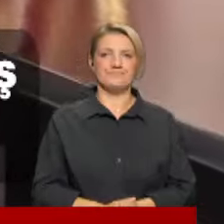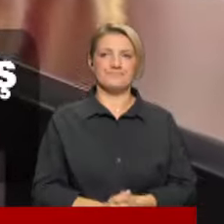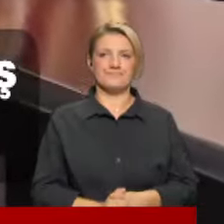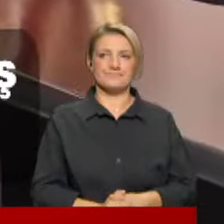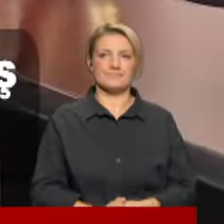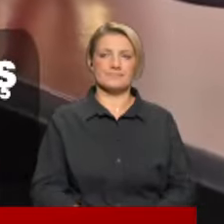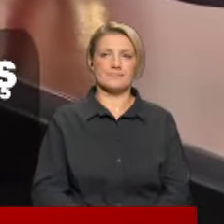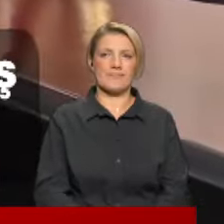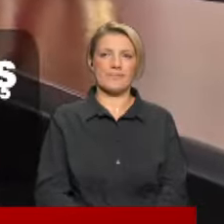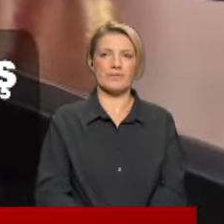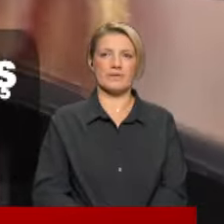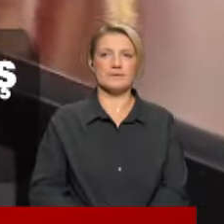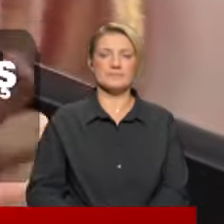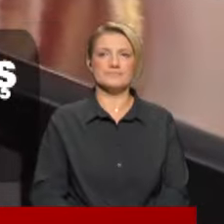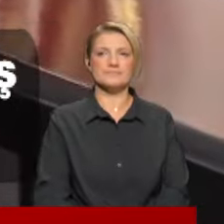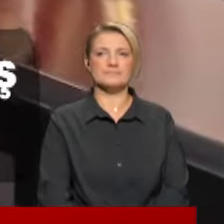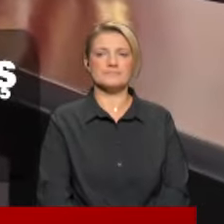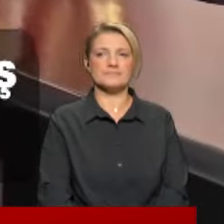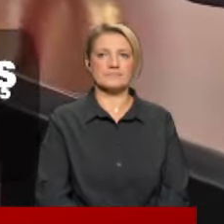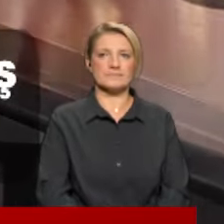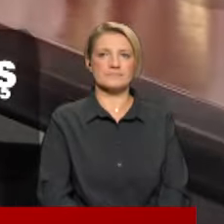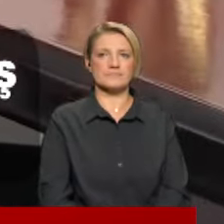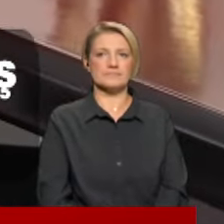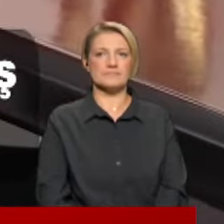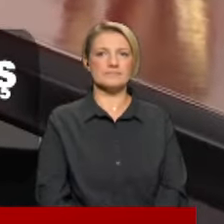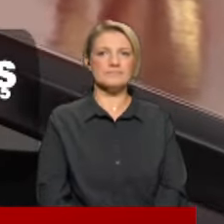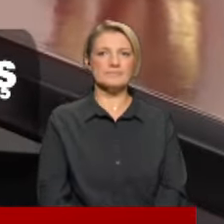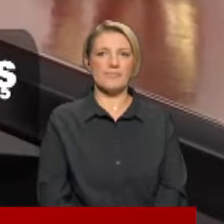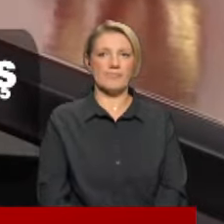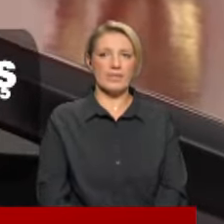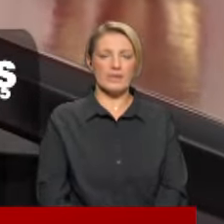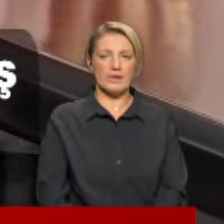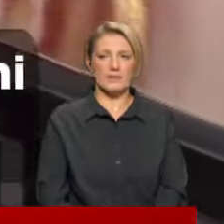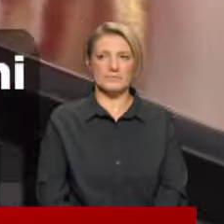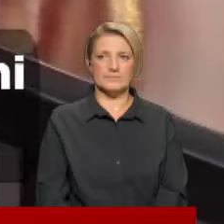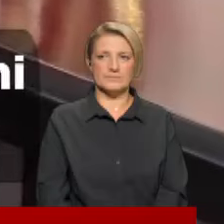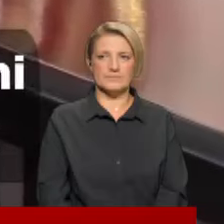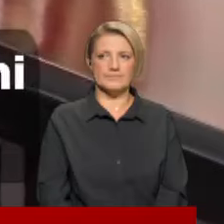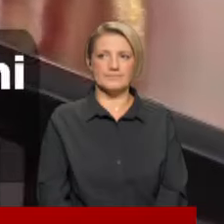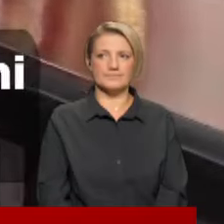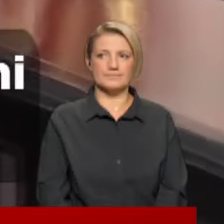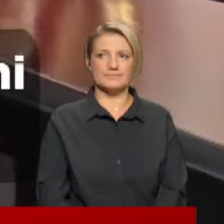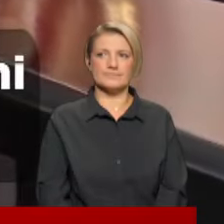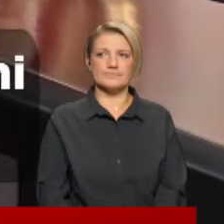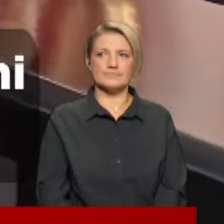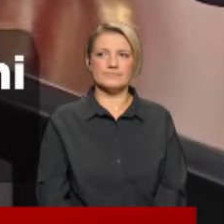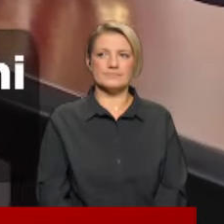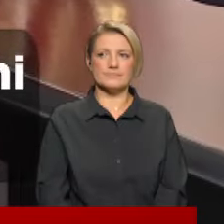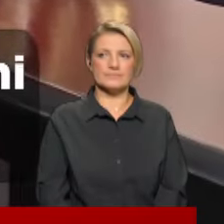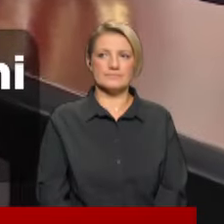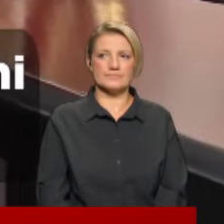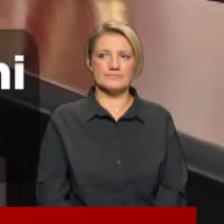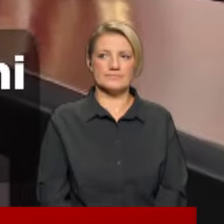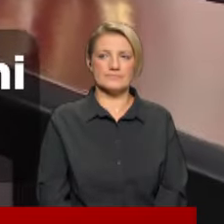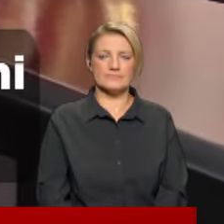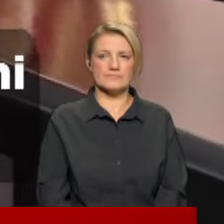maaşı vardı, 10 bin lira. O maaş şu an 12.500 oldu. 17 bin lira asgari ücret var. Sen buna da zam yapmadın. Çay üreticisine